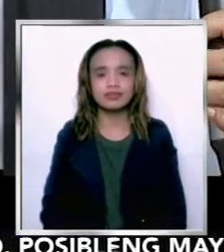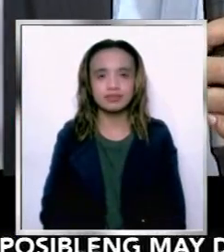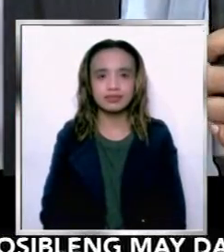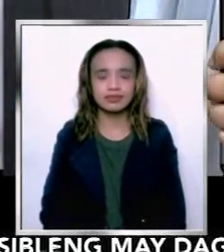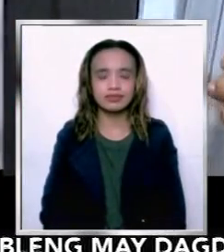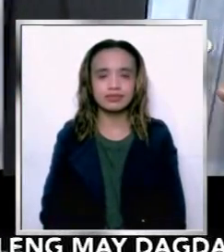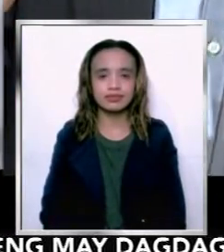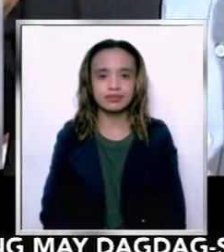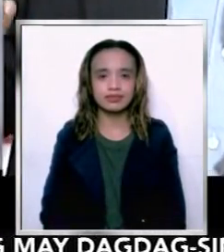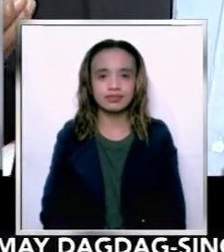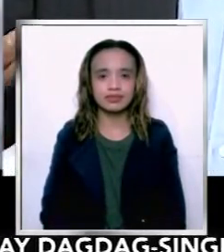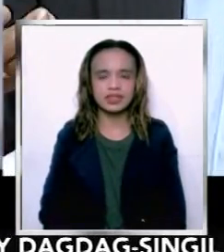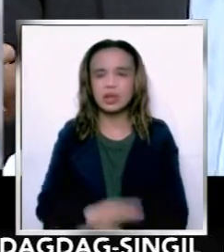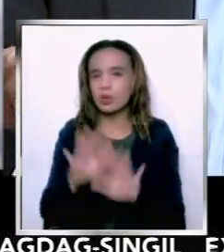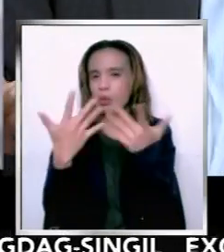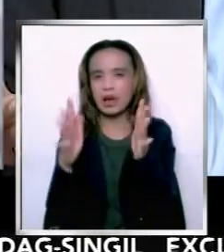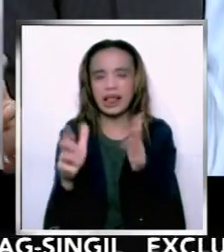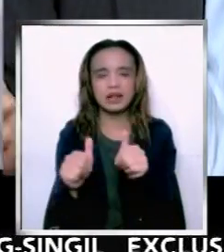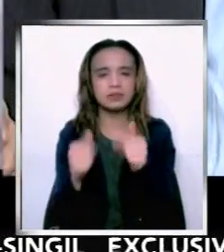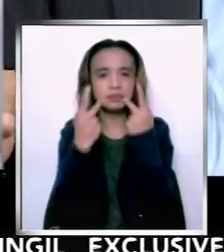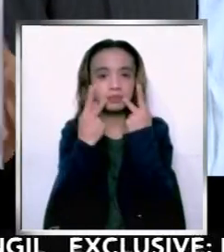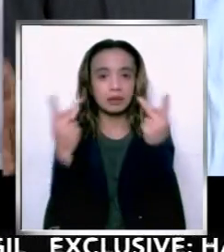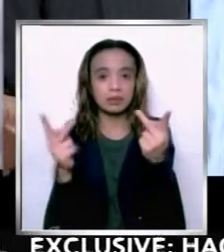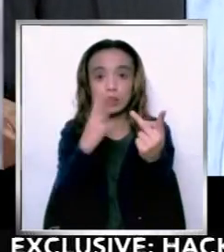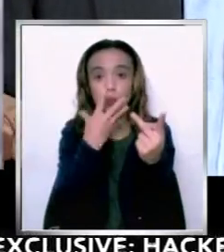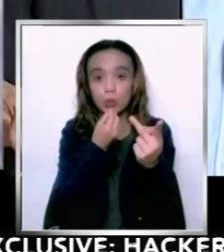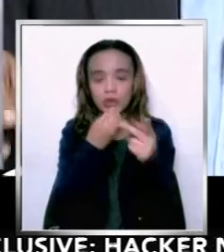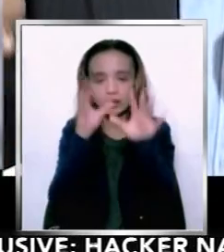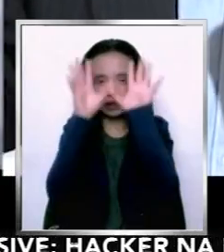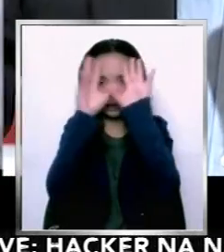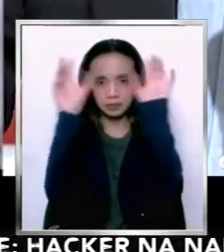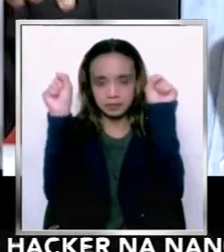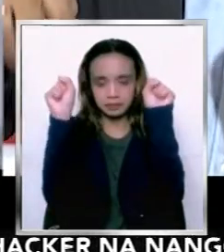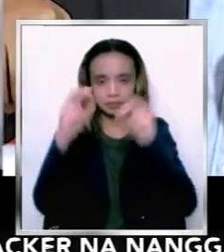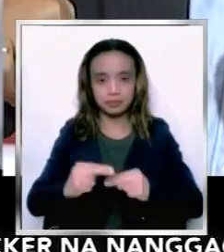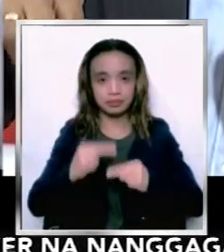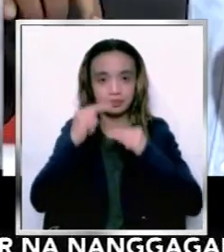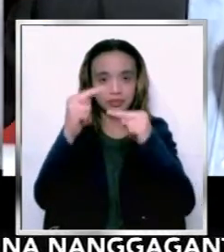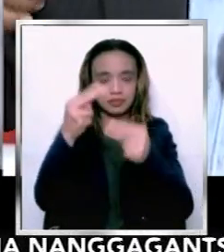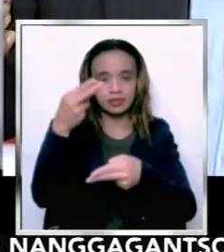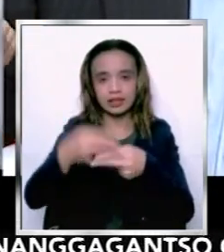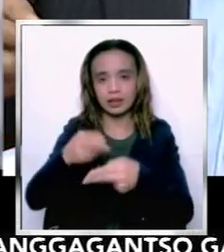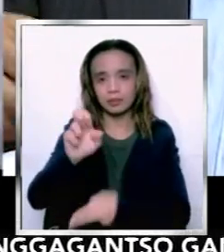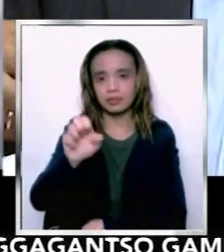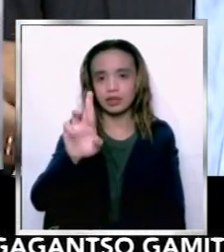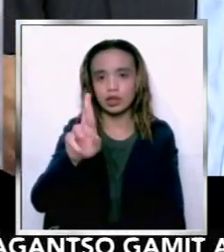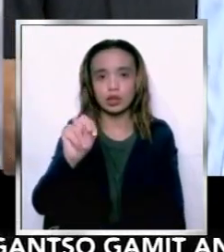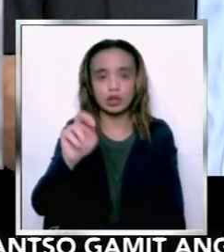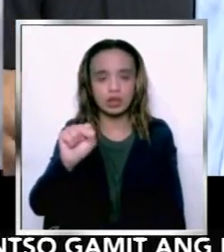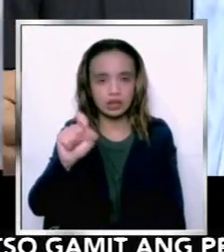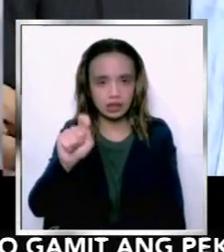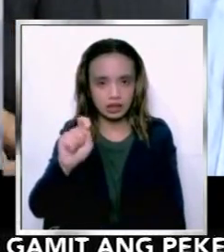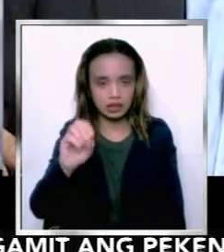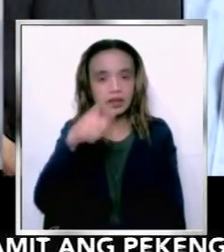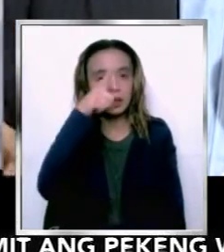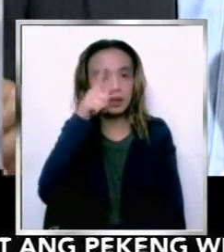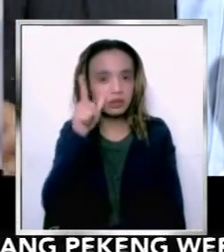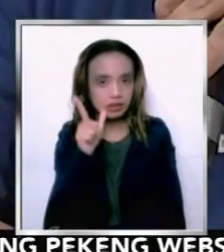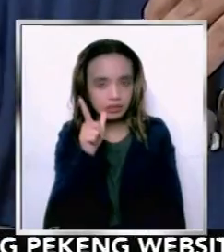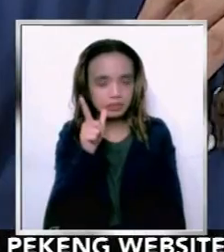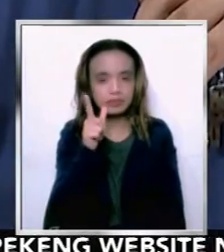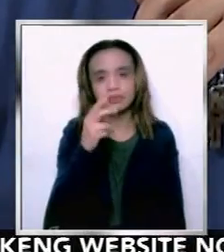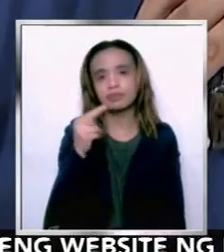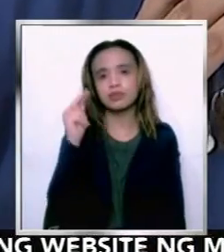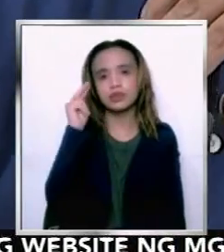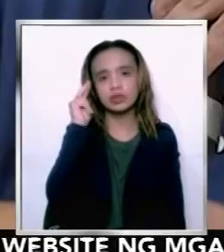Wala namang public engagement ngayong araw ang mga presidential candidate na sina Ernesto Abella, Yodi de Guzman, Norberto Gonzalez,